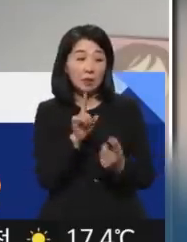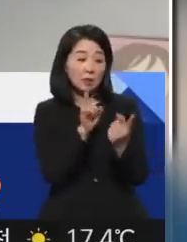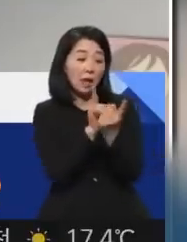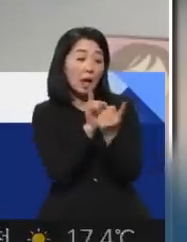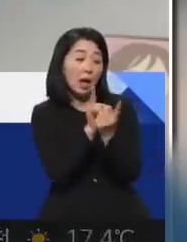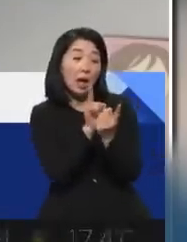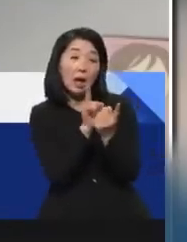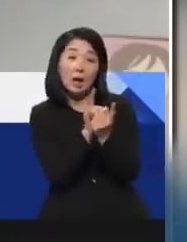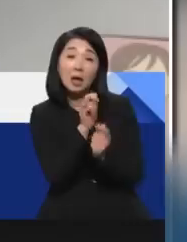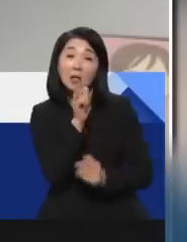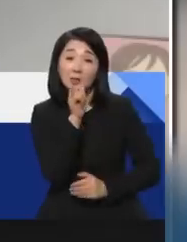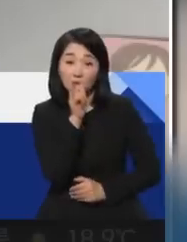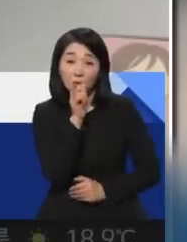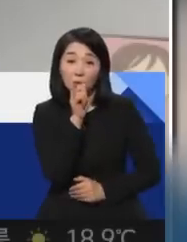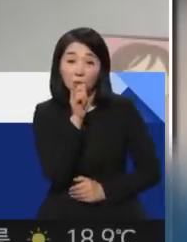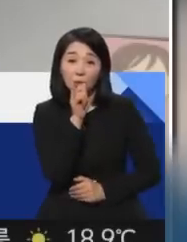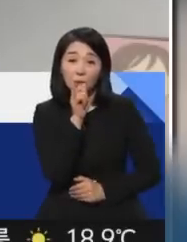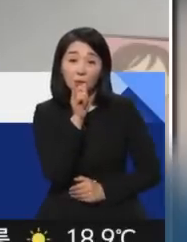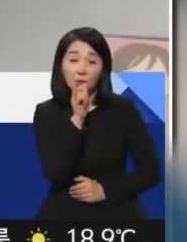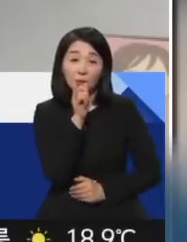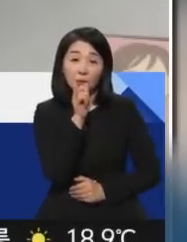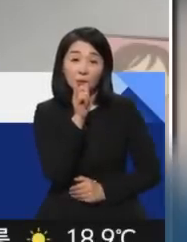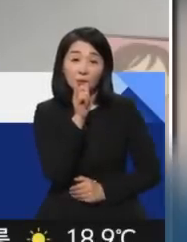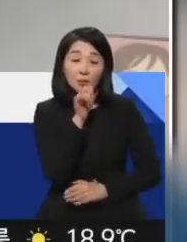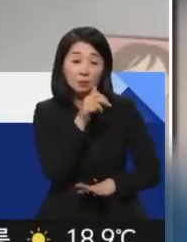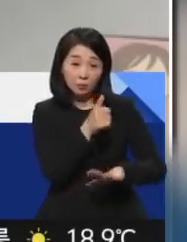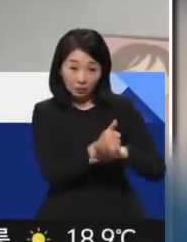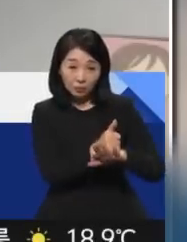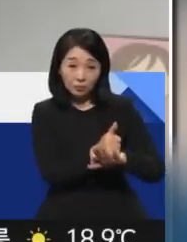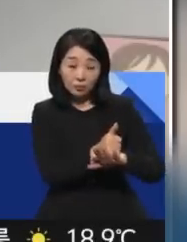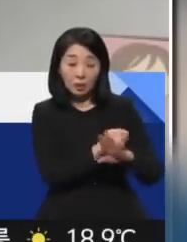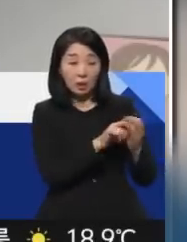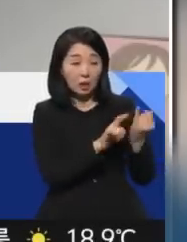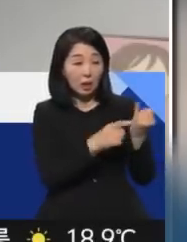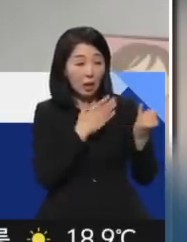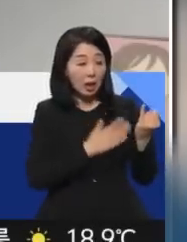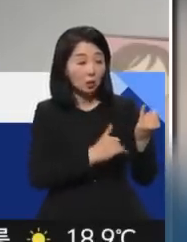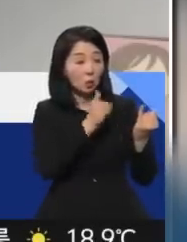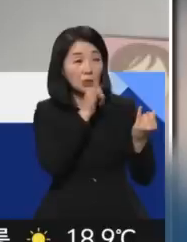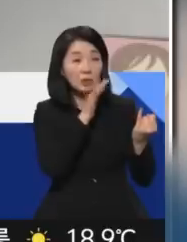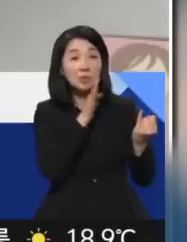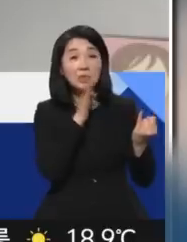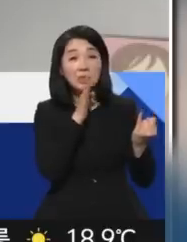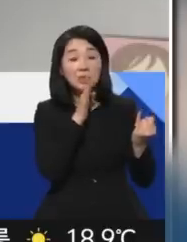네, 접촉을 시작을 했고 결국 자기가 알고 있는 진실을